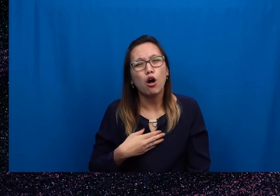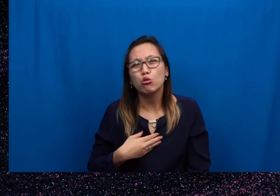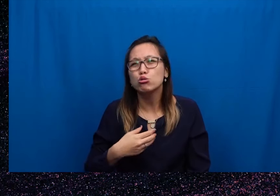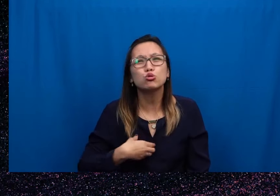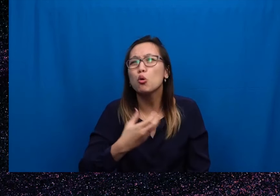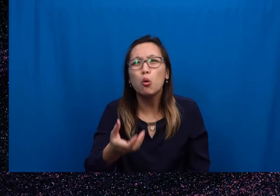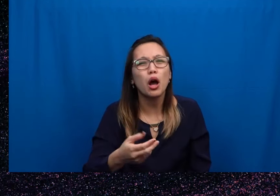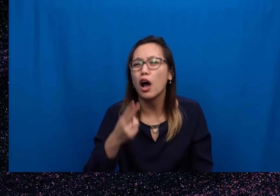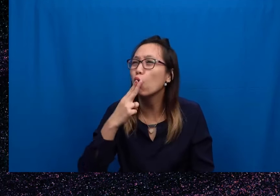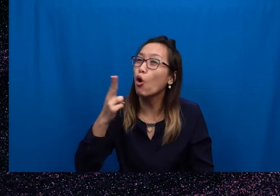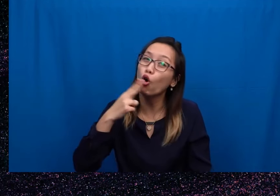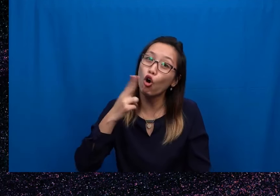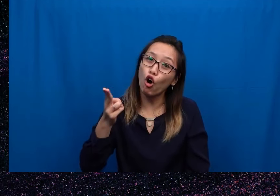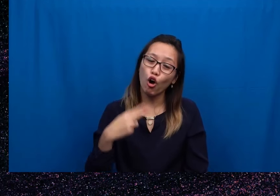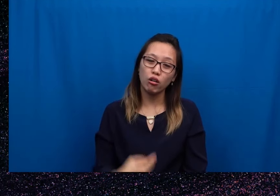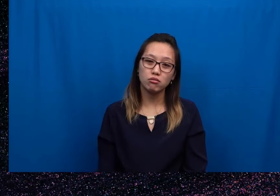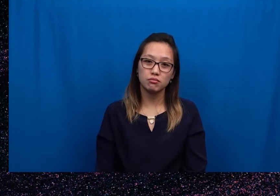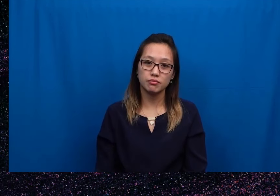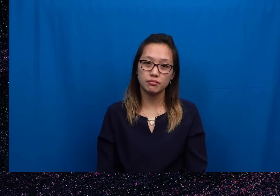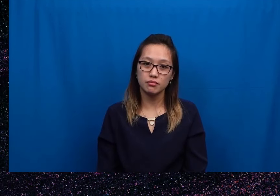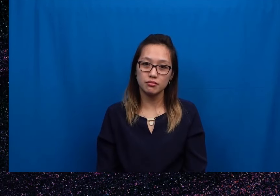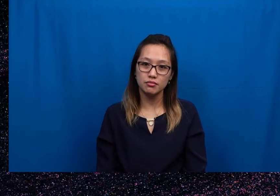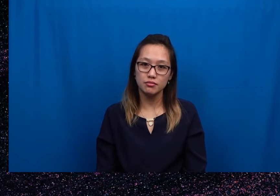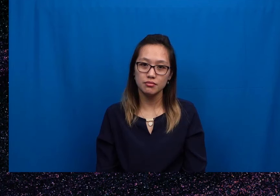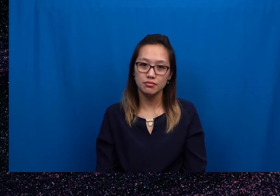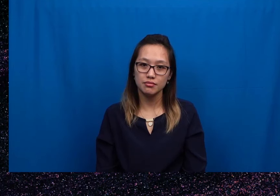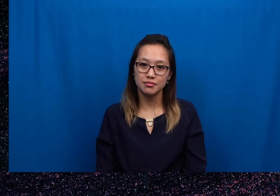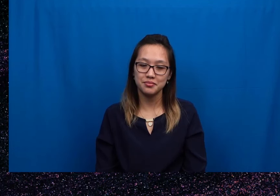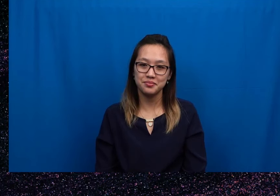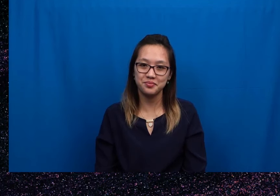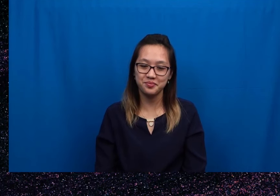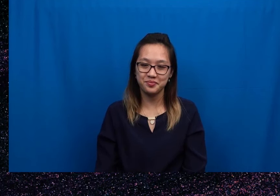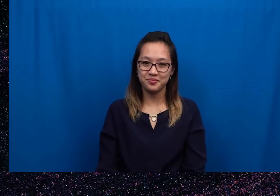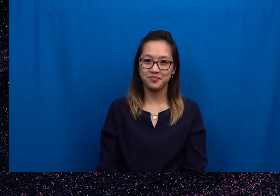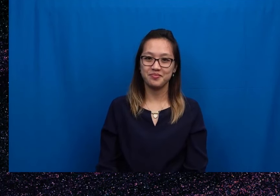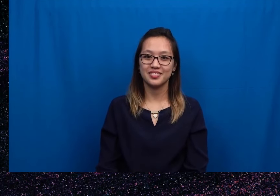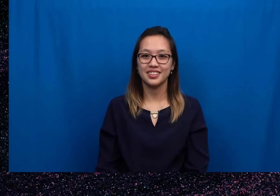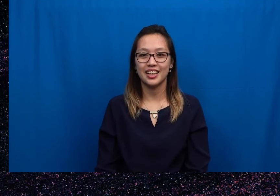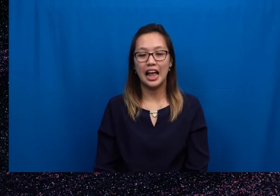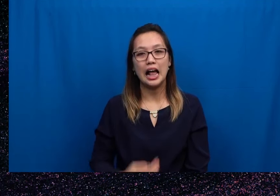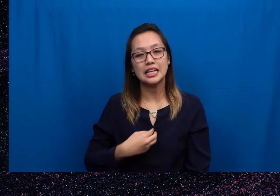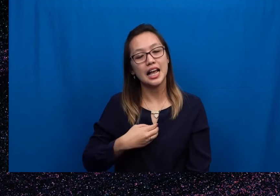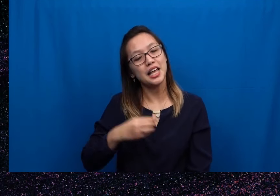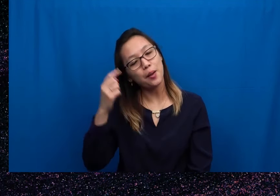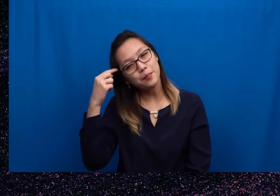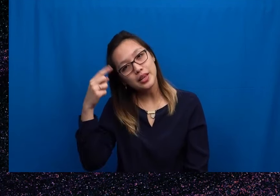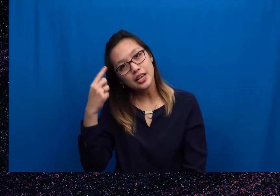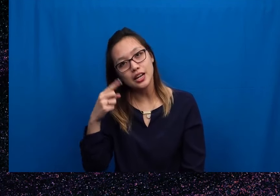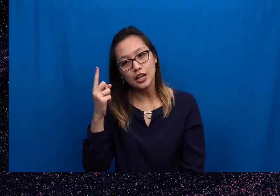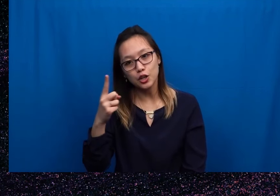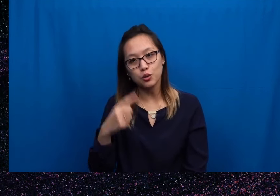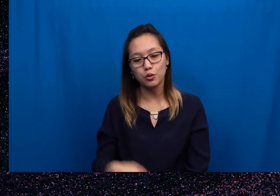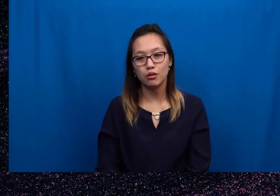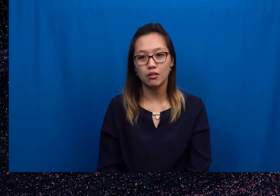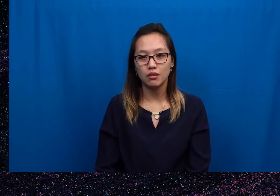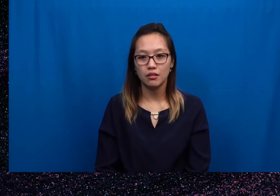Rasanya saya mengaminkan apa yang dikatakan oleh teman-teman saya, yang sekarang saya pikir itu bodoh